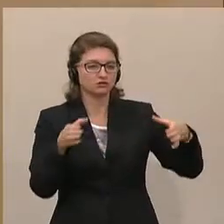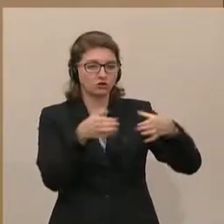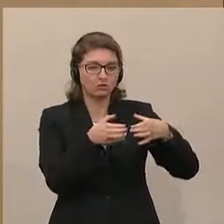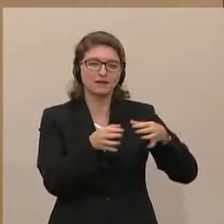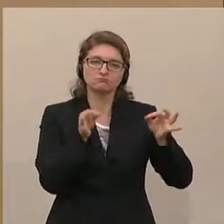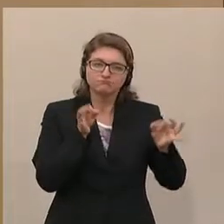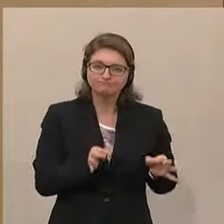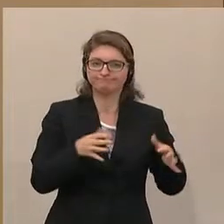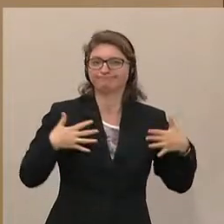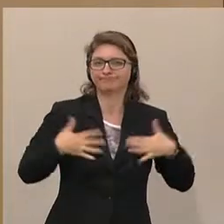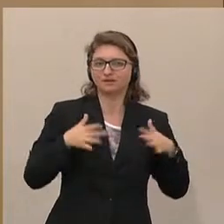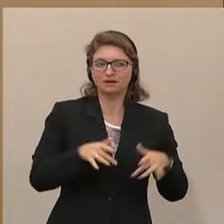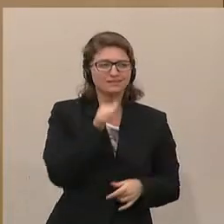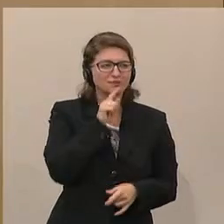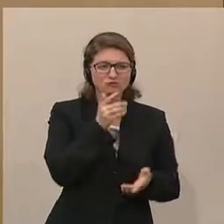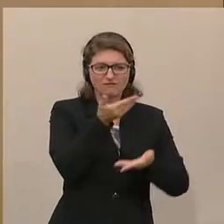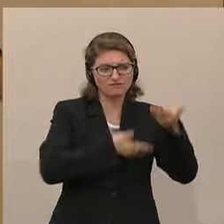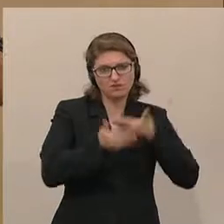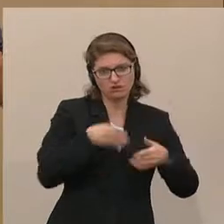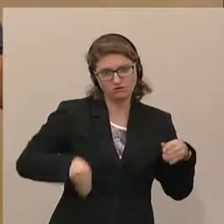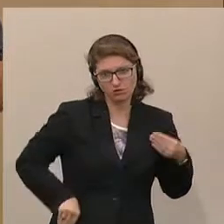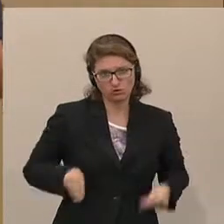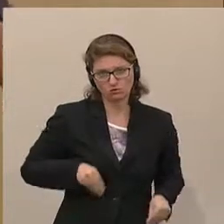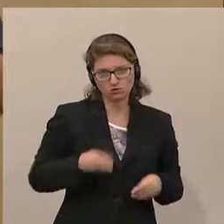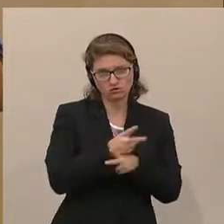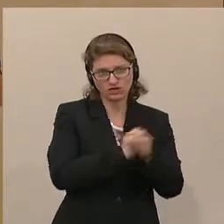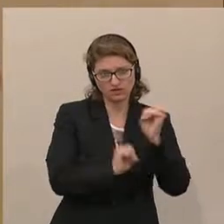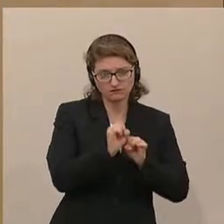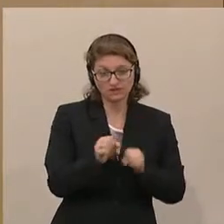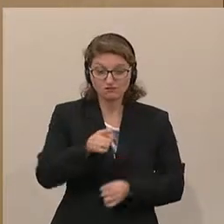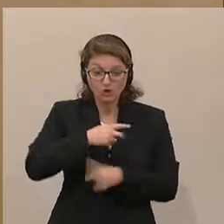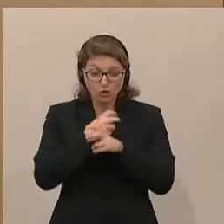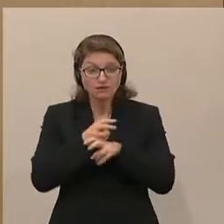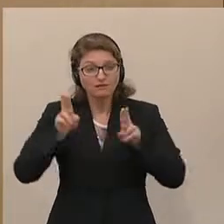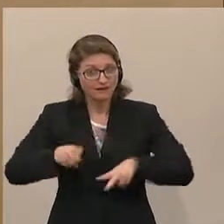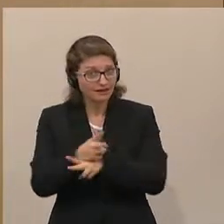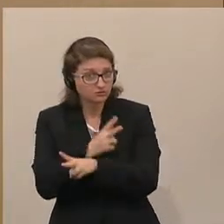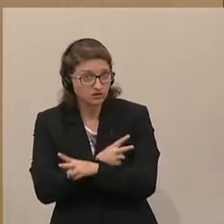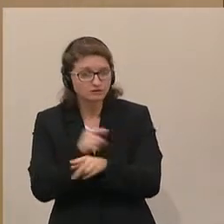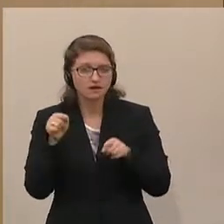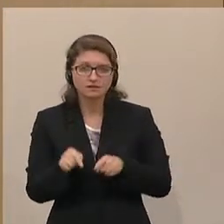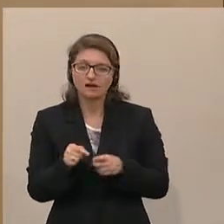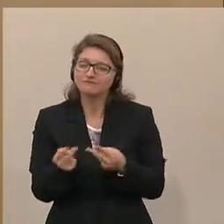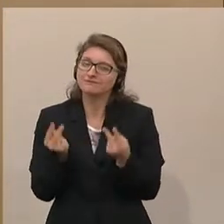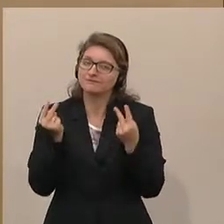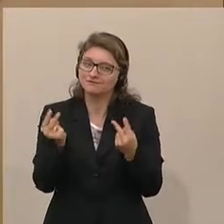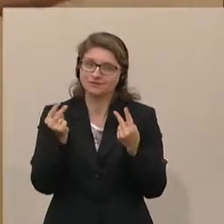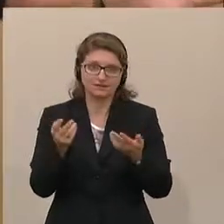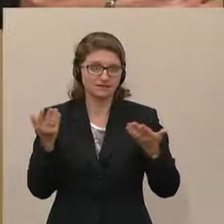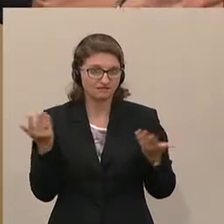Staatsanwaltschaft, nicht nur die WKStA. Es ist für den Rechtsstaat absolut unannehmbar,